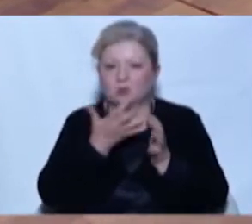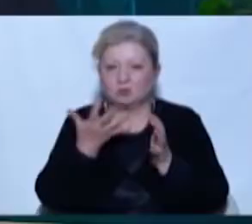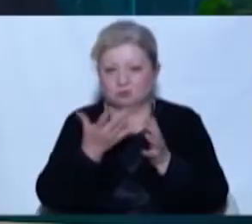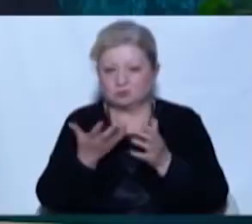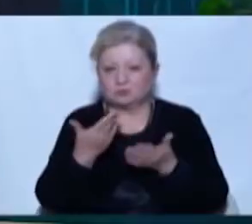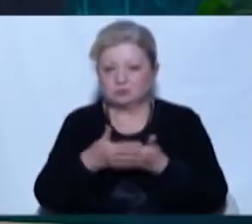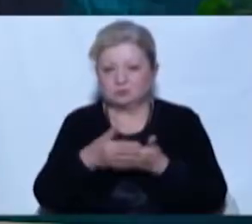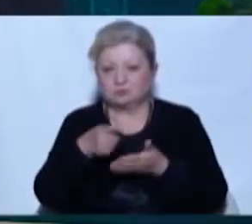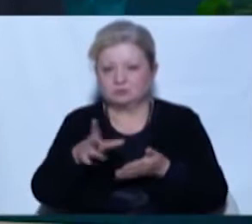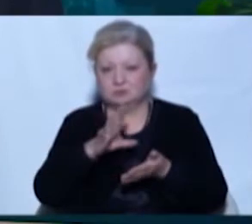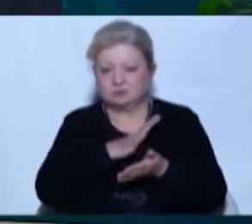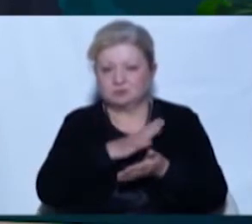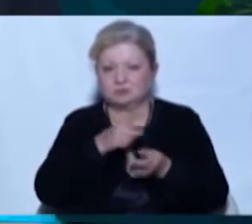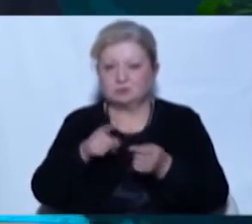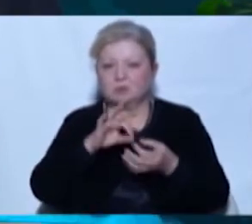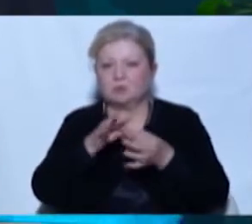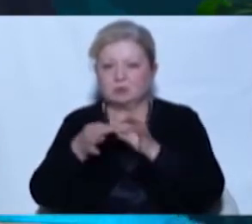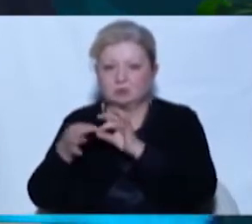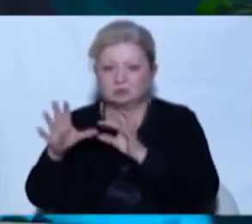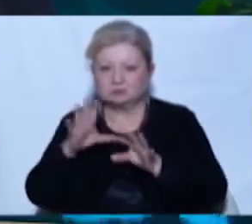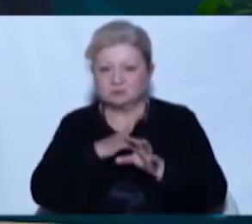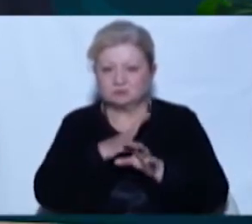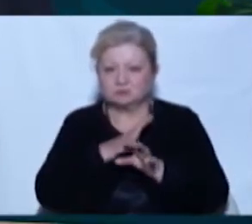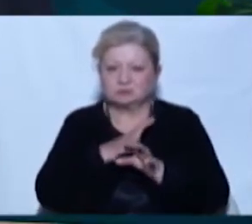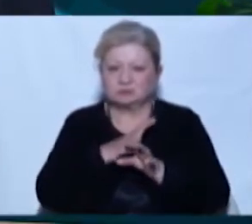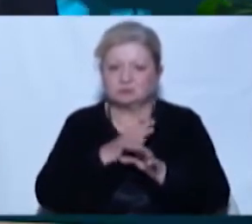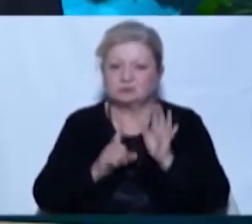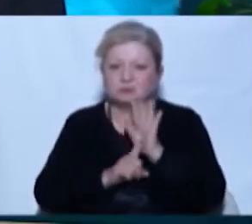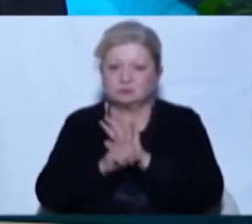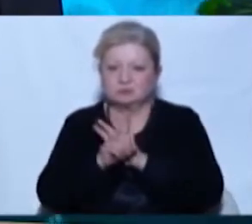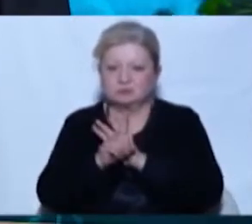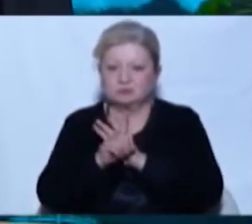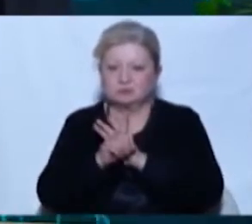აზროვნება, თავისთავად ცხადია ეს პროცესი დაიწყო